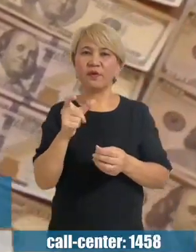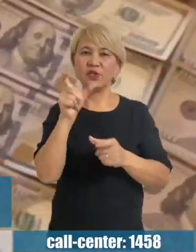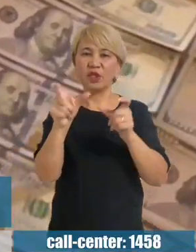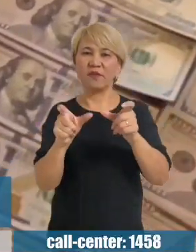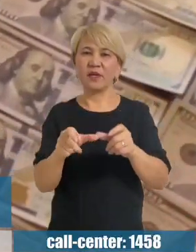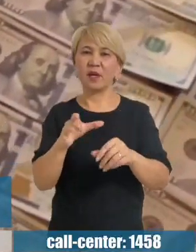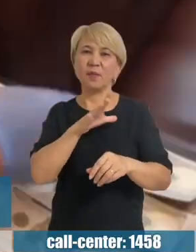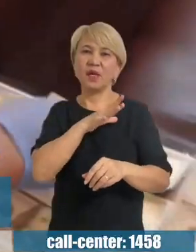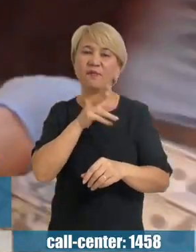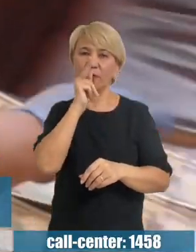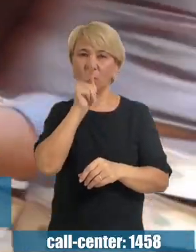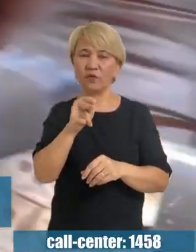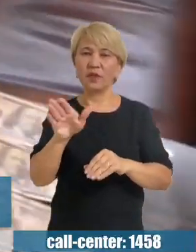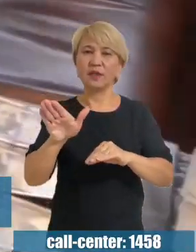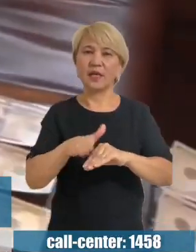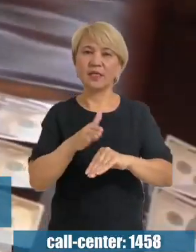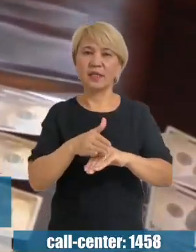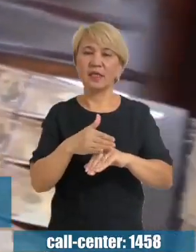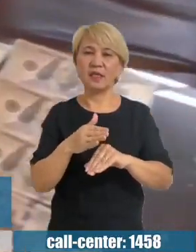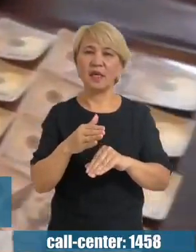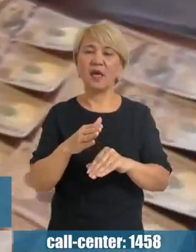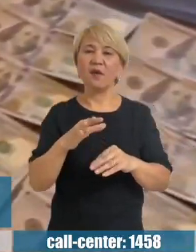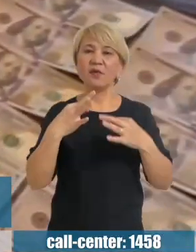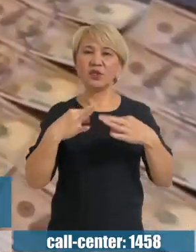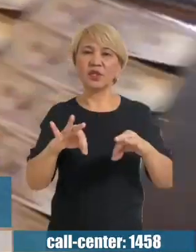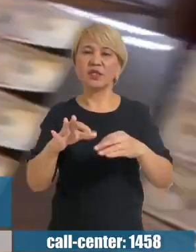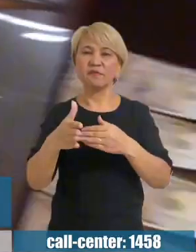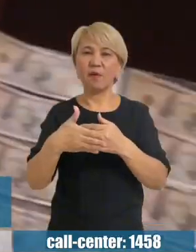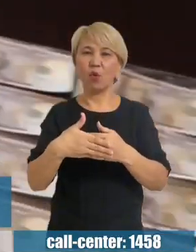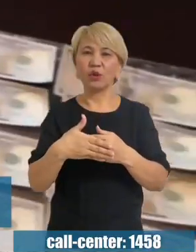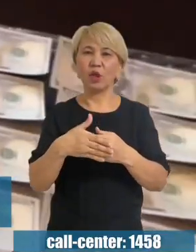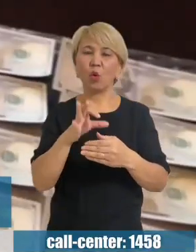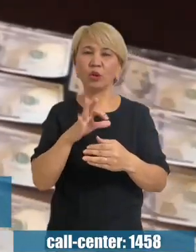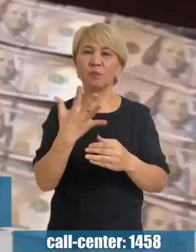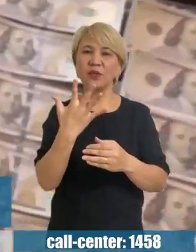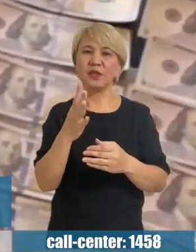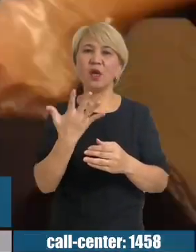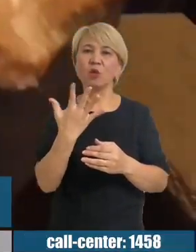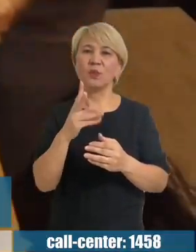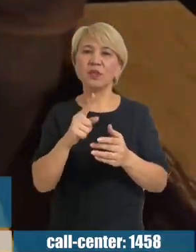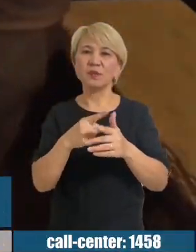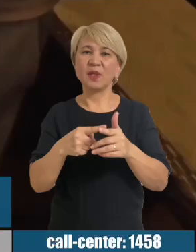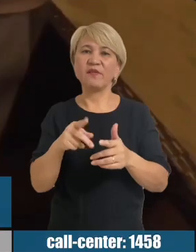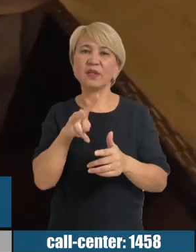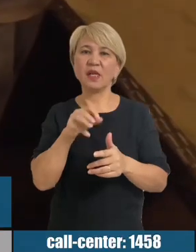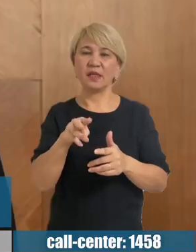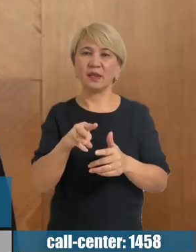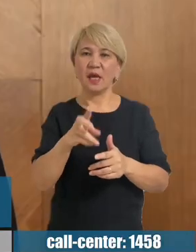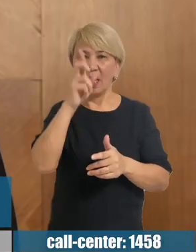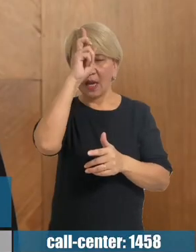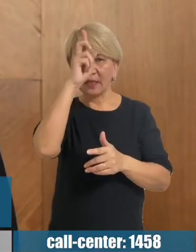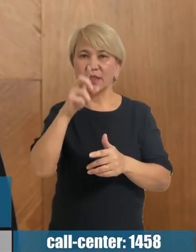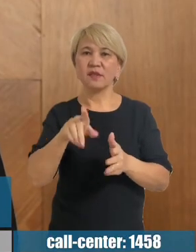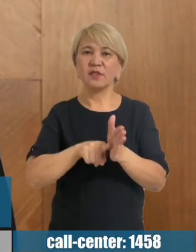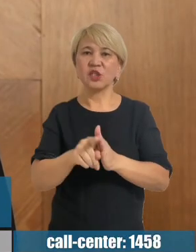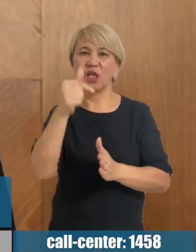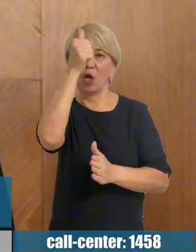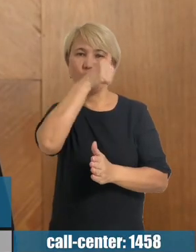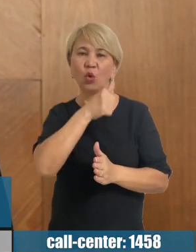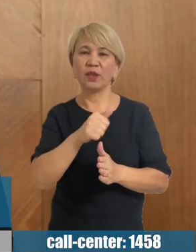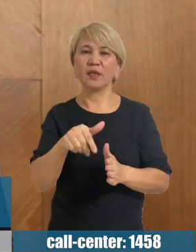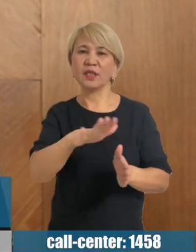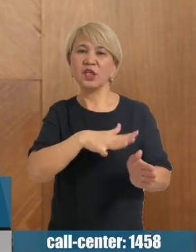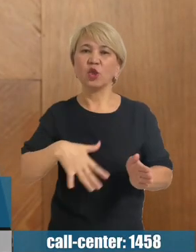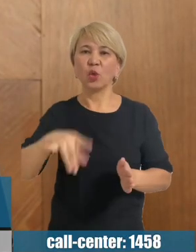фигурантов дела признаны виновными и им назначено наказание в виде лишения свободы сроком от 5 до 5,5 лет. Агентством с начала года